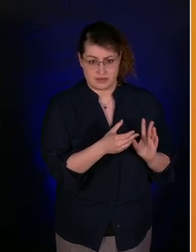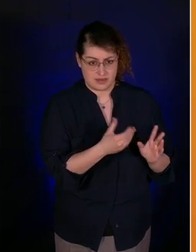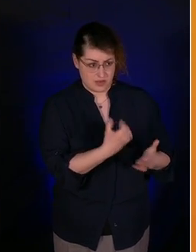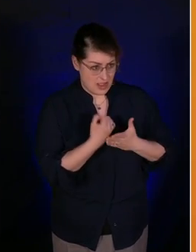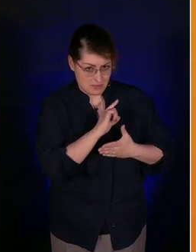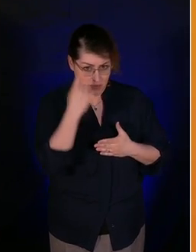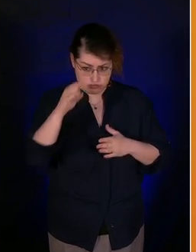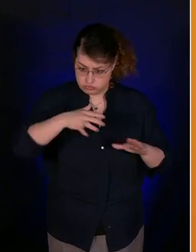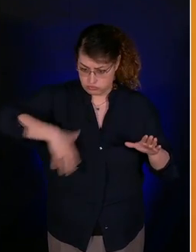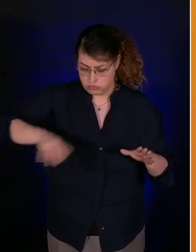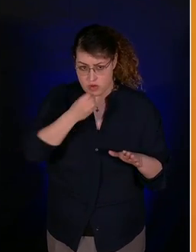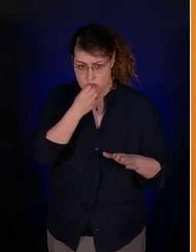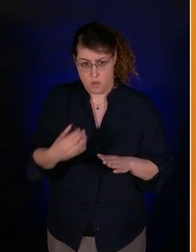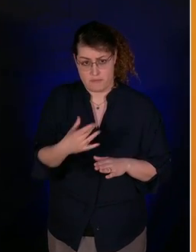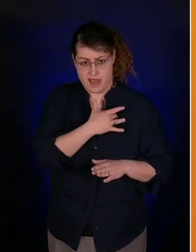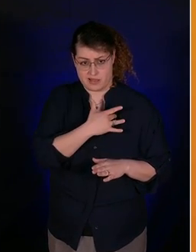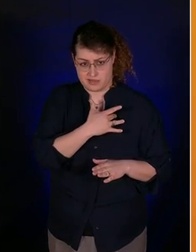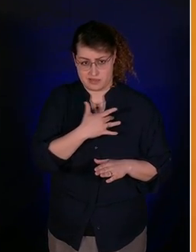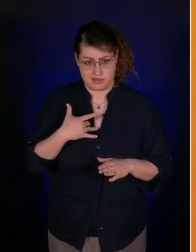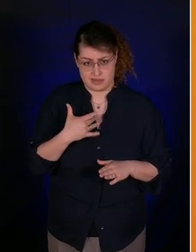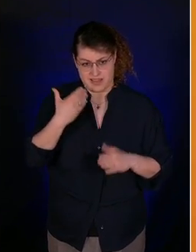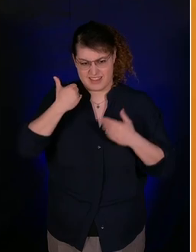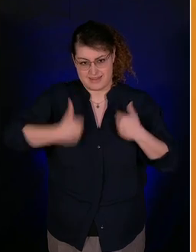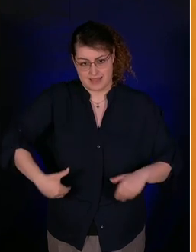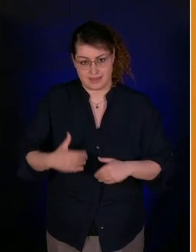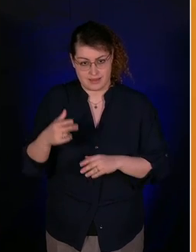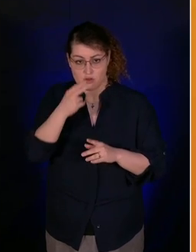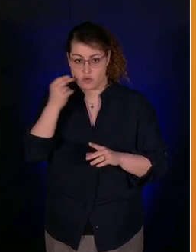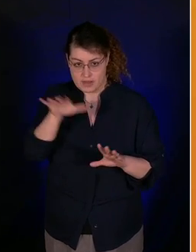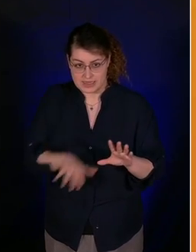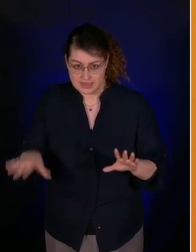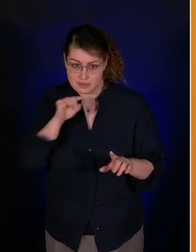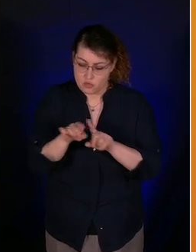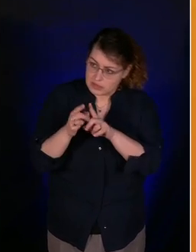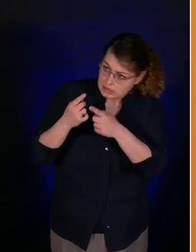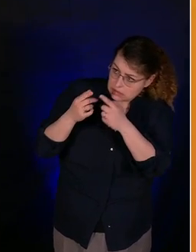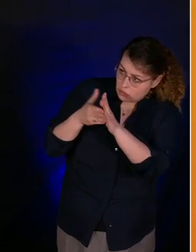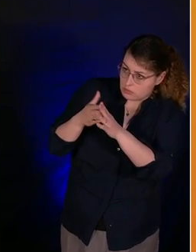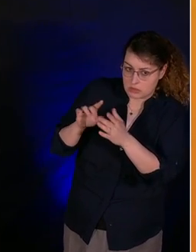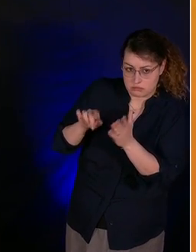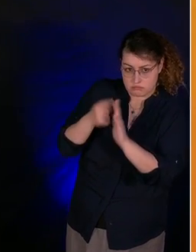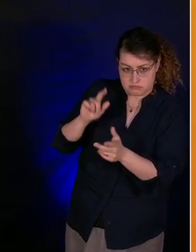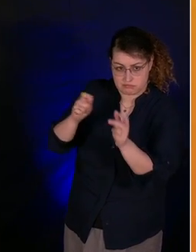de l'humanité. Nous avons ainsi élargi la remise en cause de leur domination.